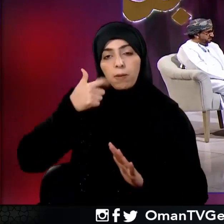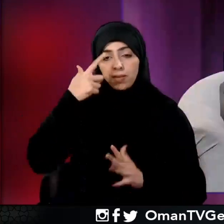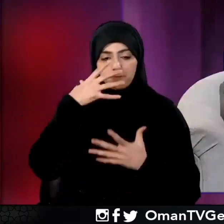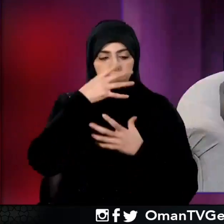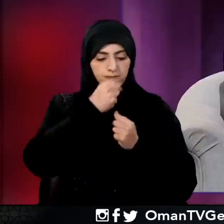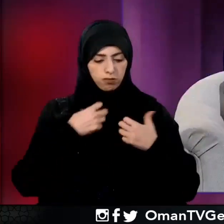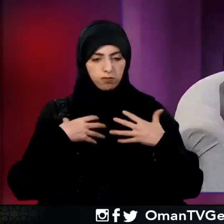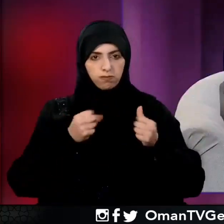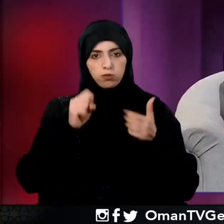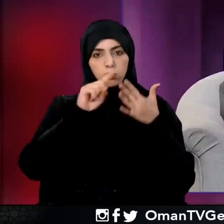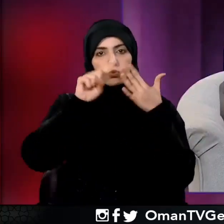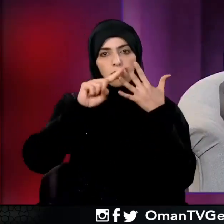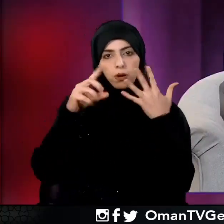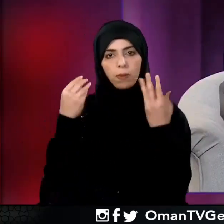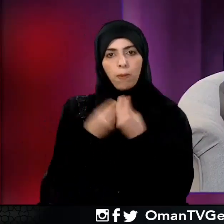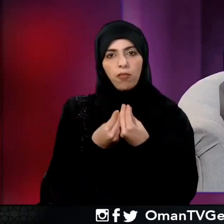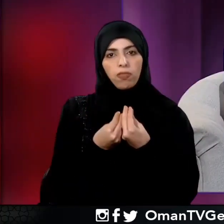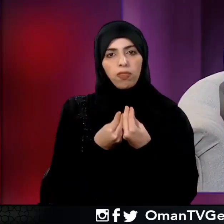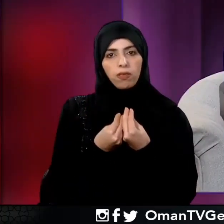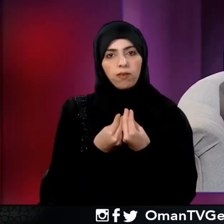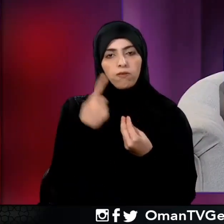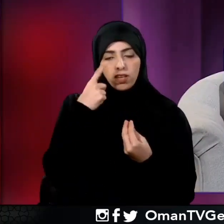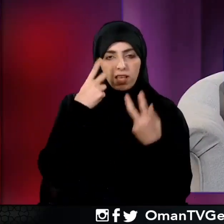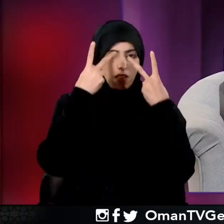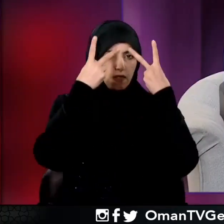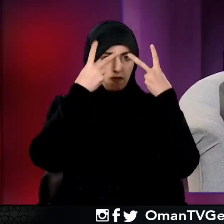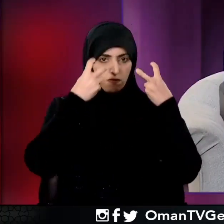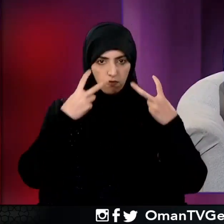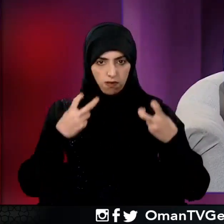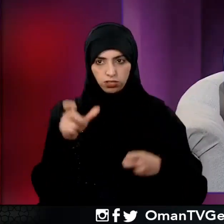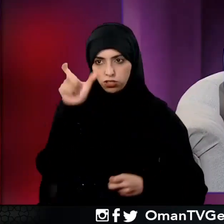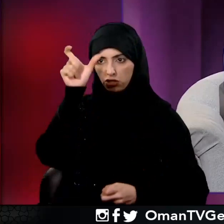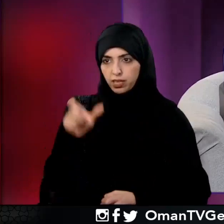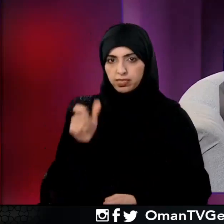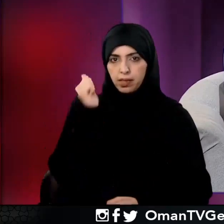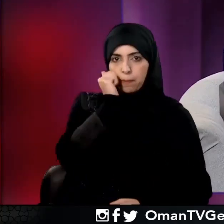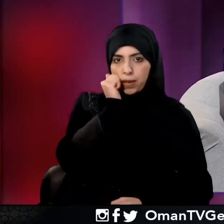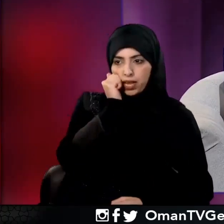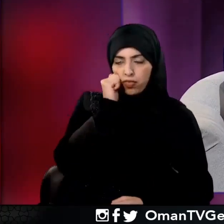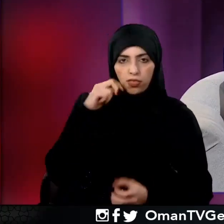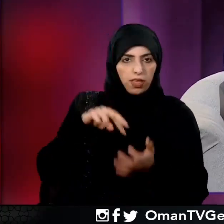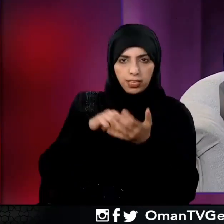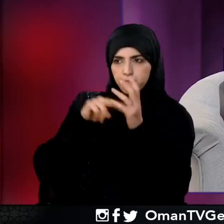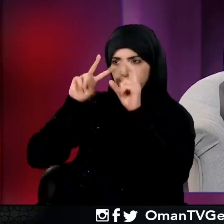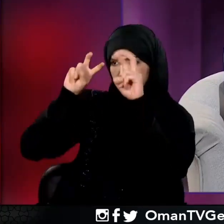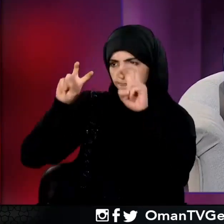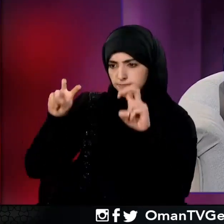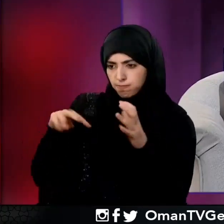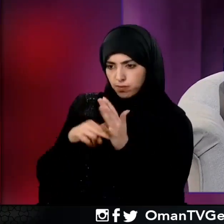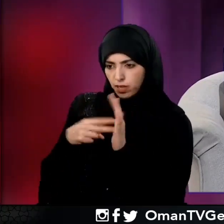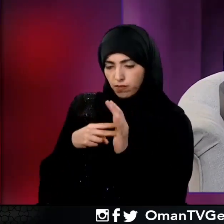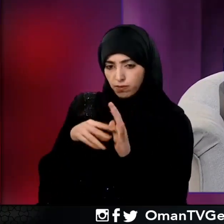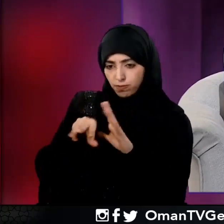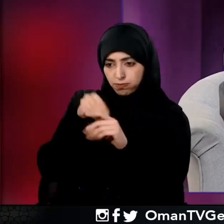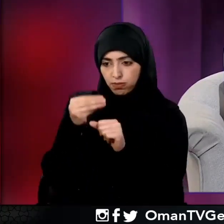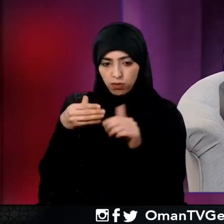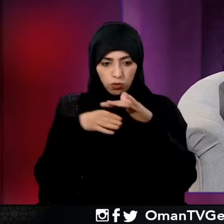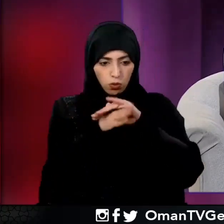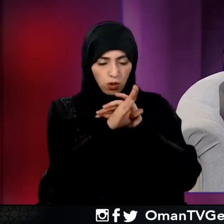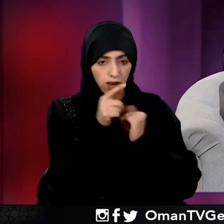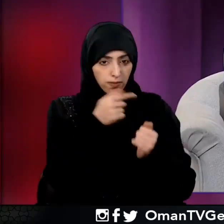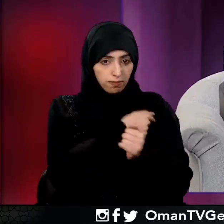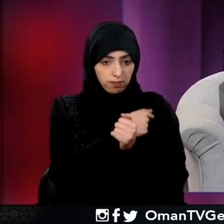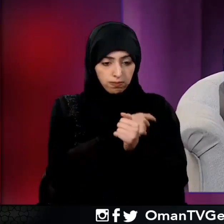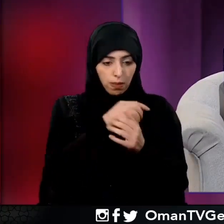الوقاية في أثناء الفحص على المريض، أيضا فرز المرضى قبل وصولهم إلى العيادة